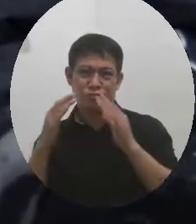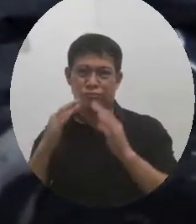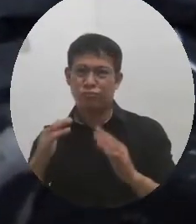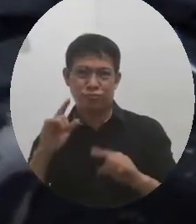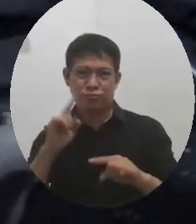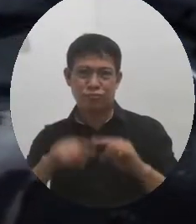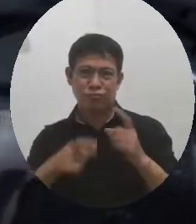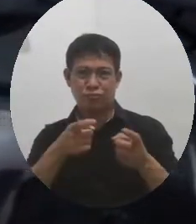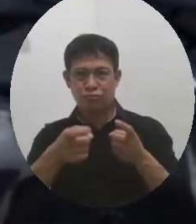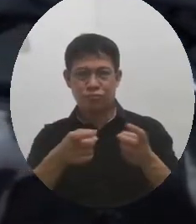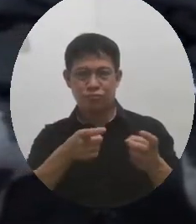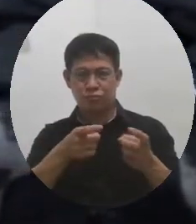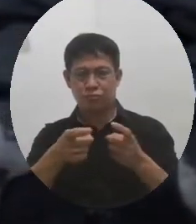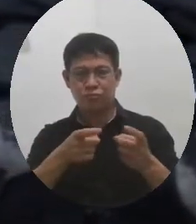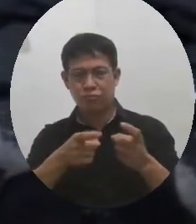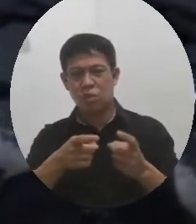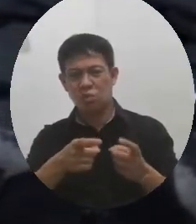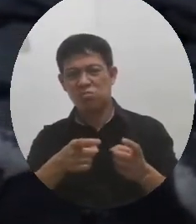na.